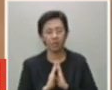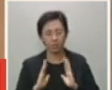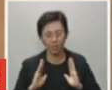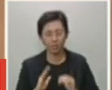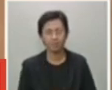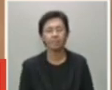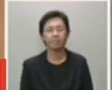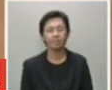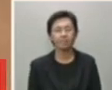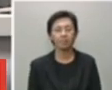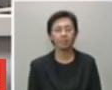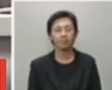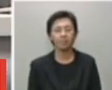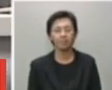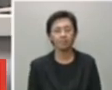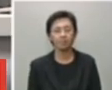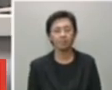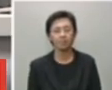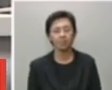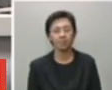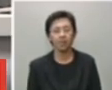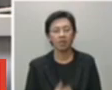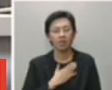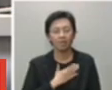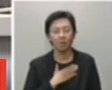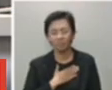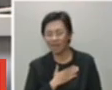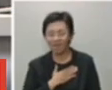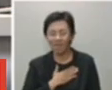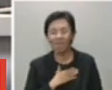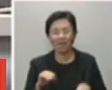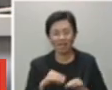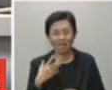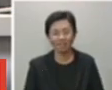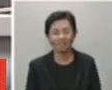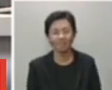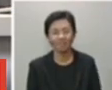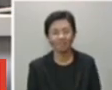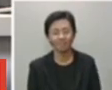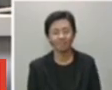ประธานครับผมงั้นเดี๋ยวผมจบเลยครับ